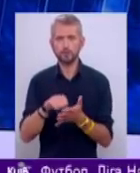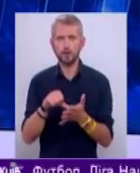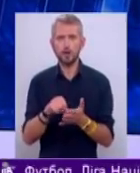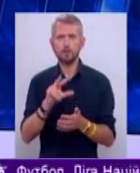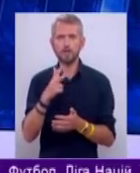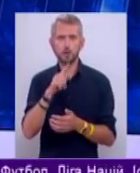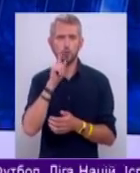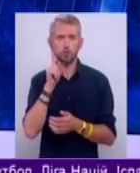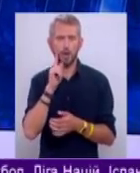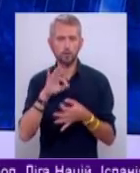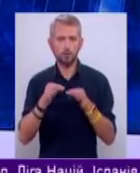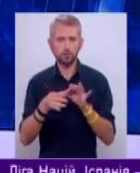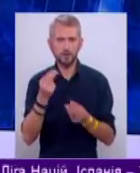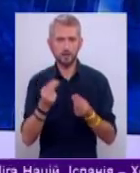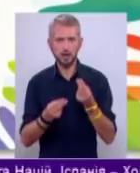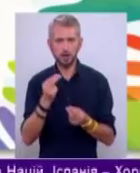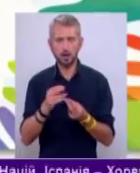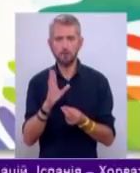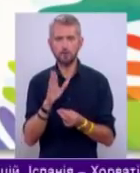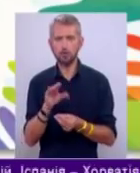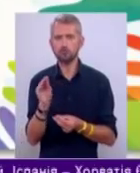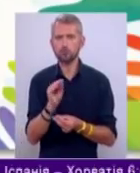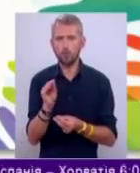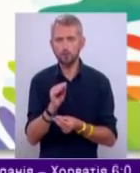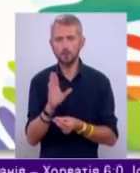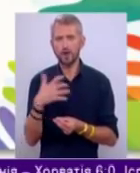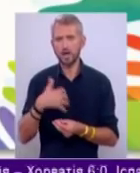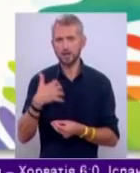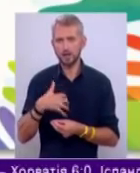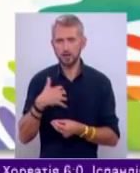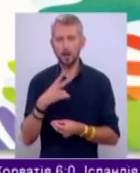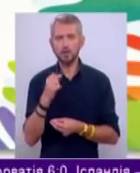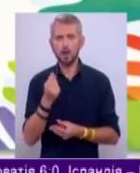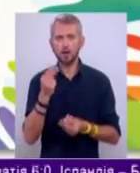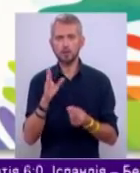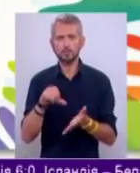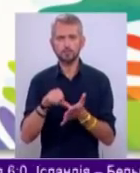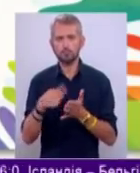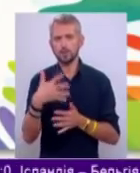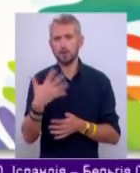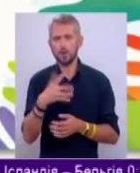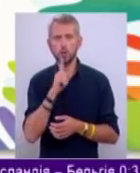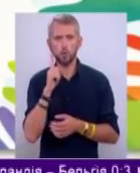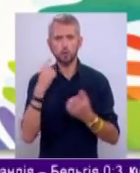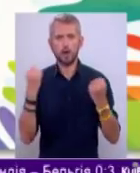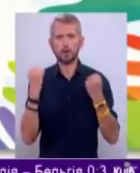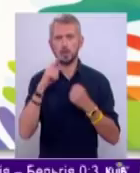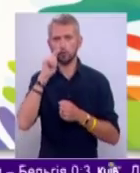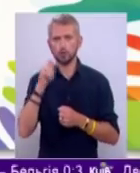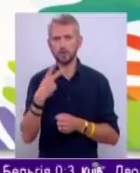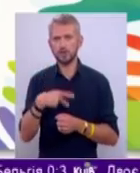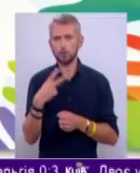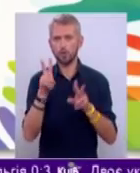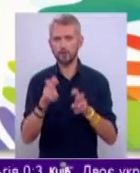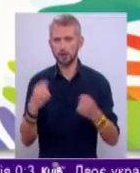участь у 3-х юнацьких олімпійських іграх у жовтні у Буенос-Айресі. На іграх виступлять 55 юних атлетів з України у